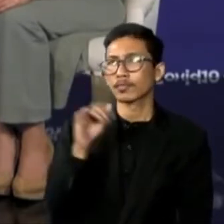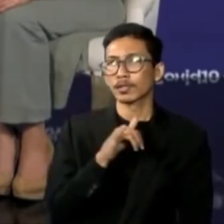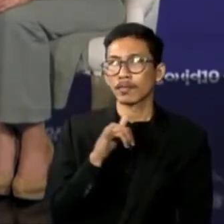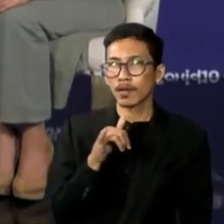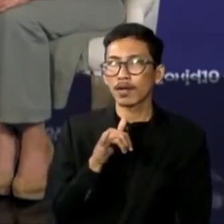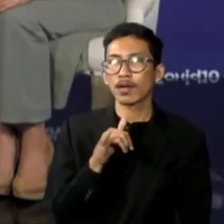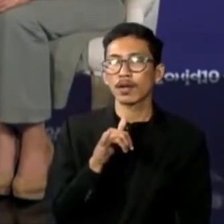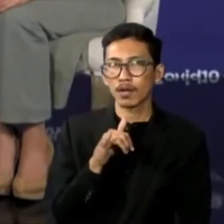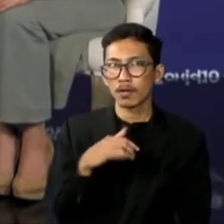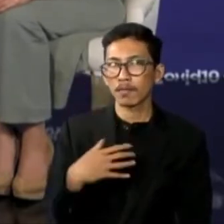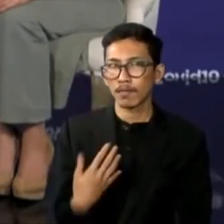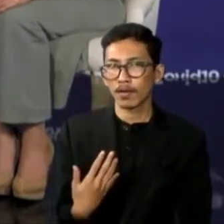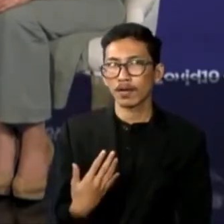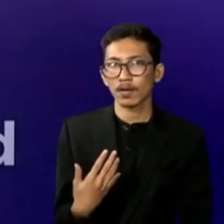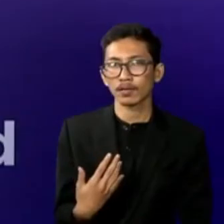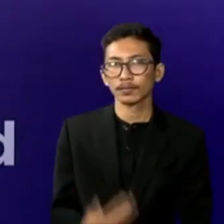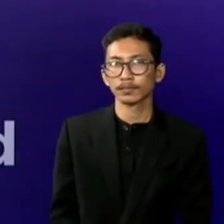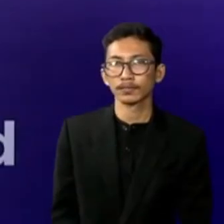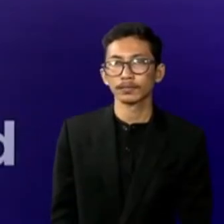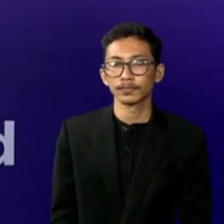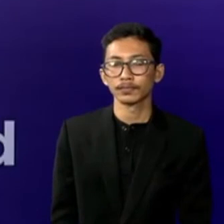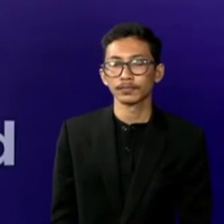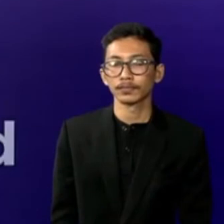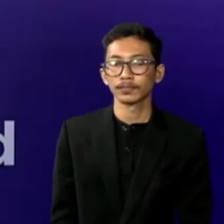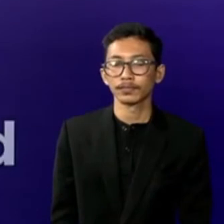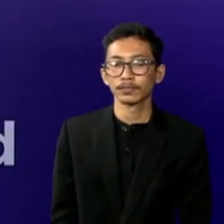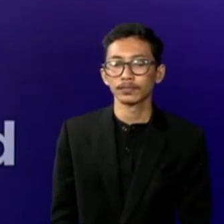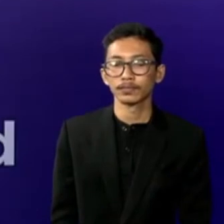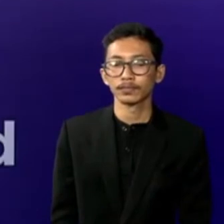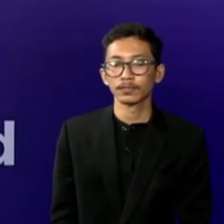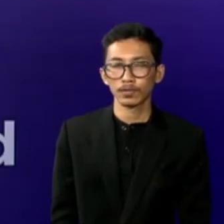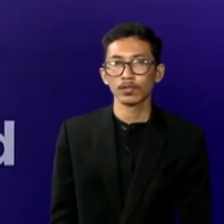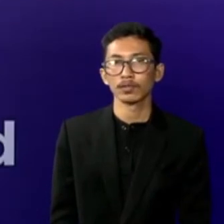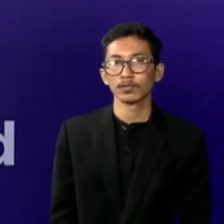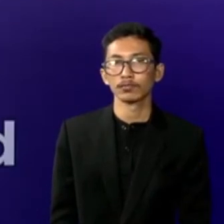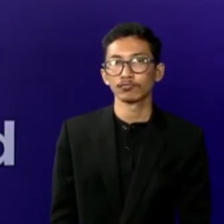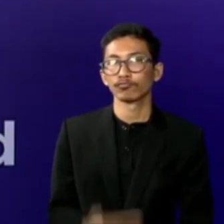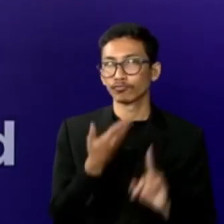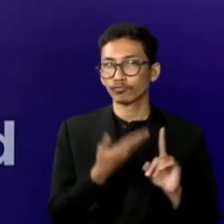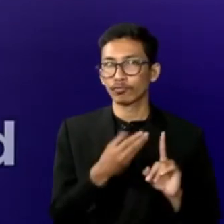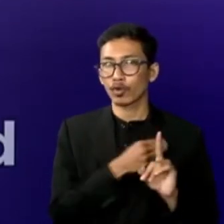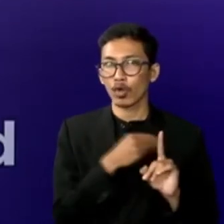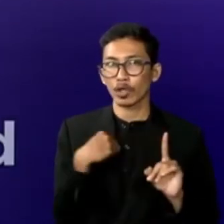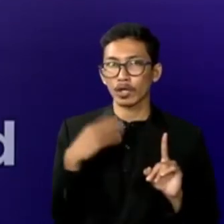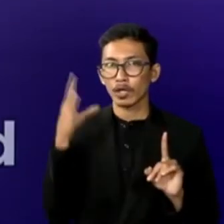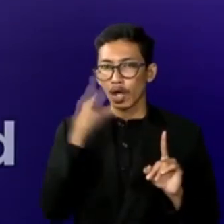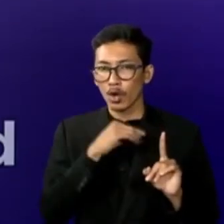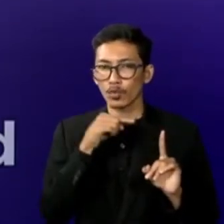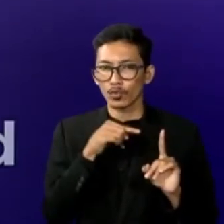bahwa dokter yang mengetahui tentang penyakit itu cara menjaganya mereka